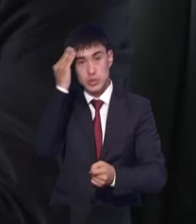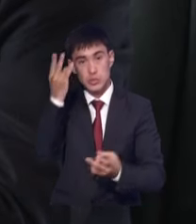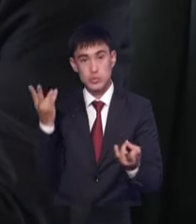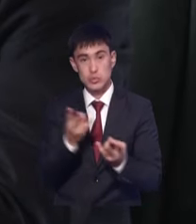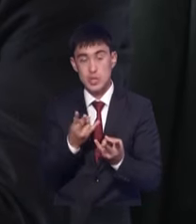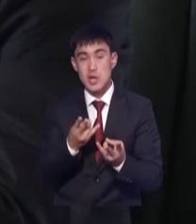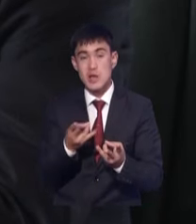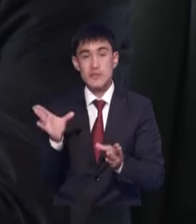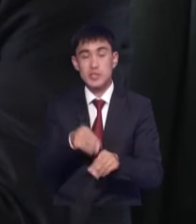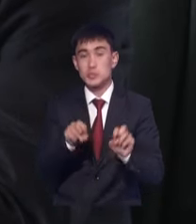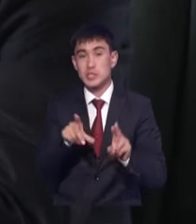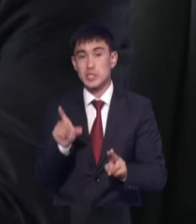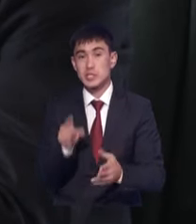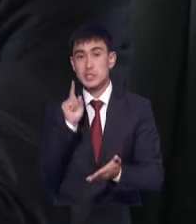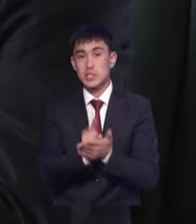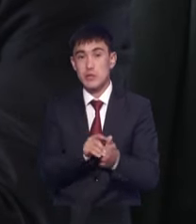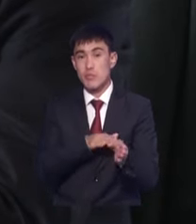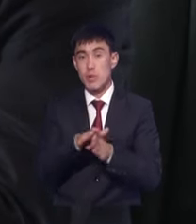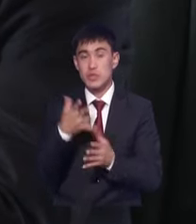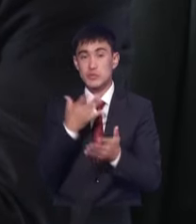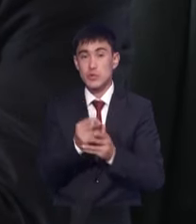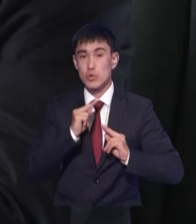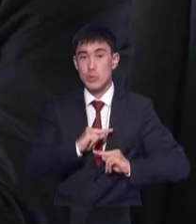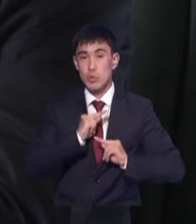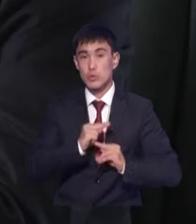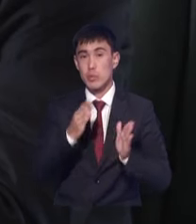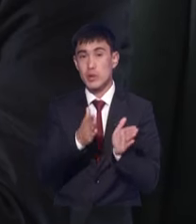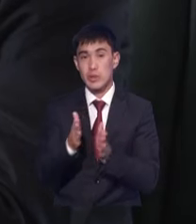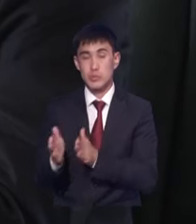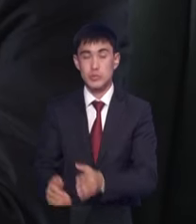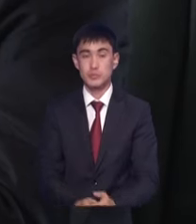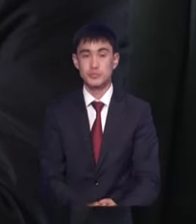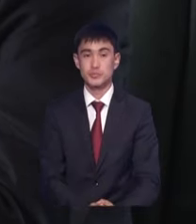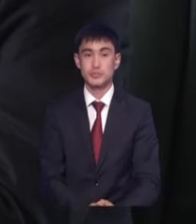сознательность. Также все специалисты должны выполнять свою работу по регламенту.